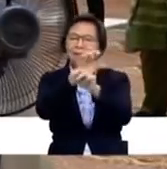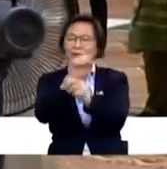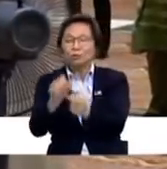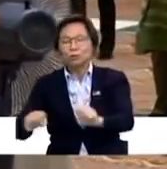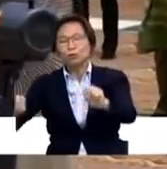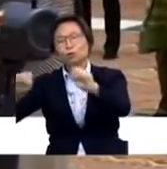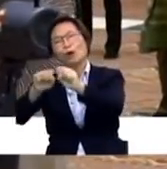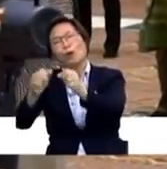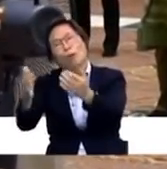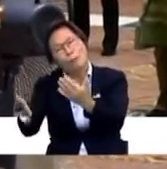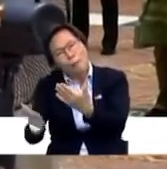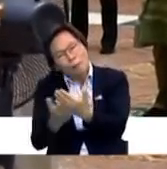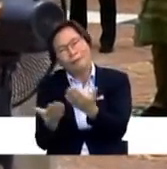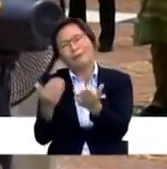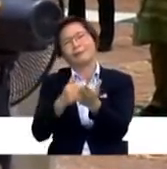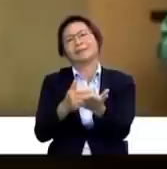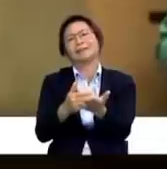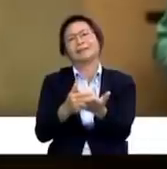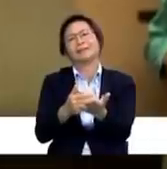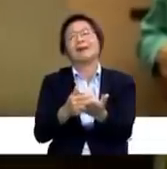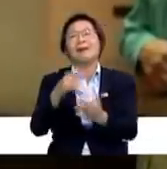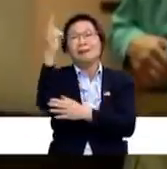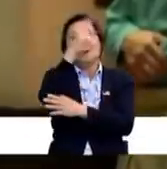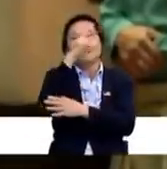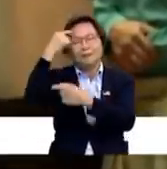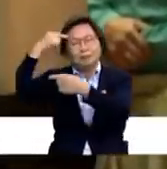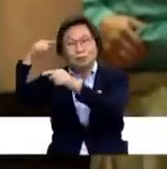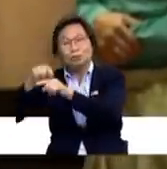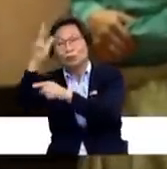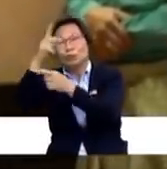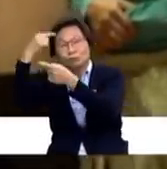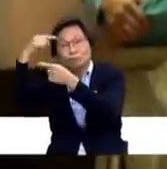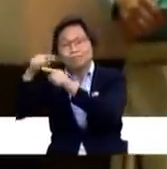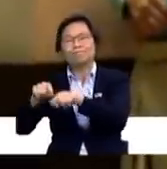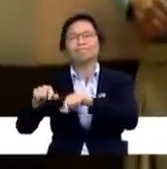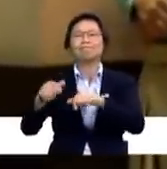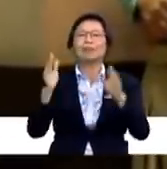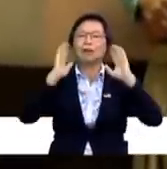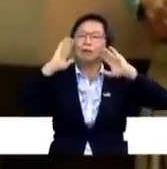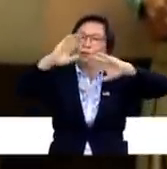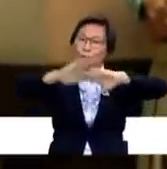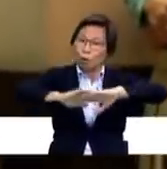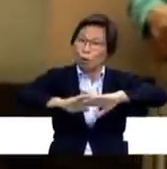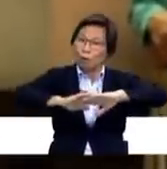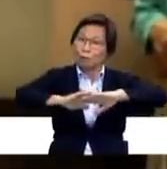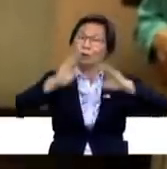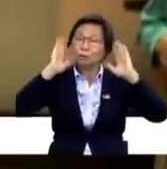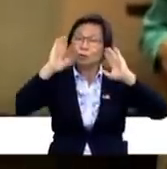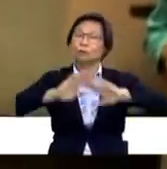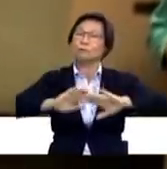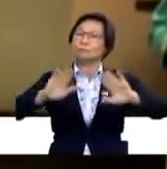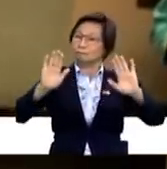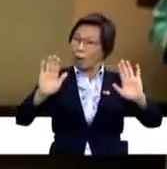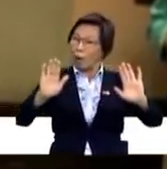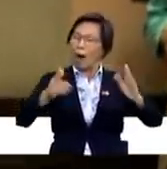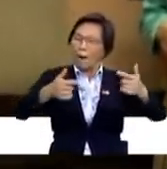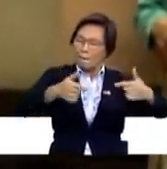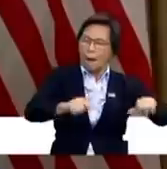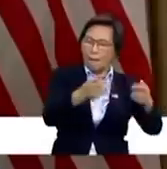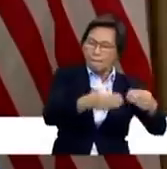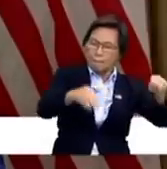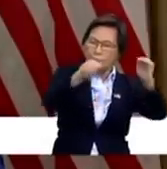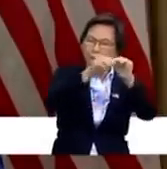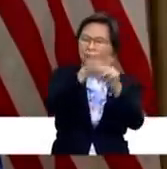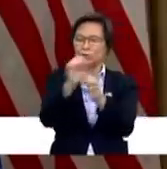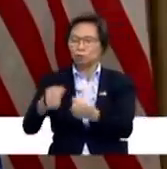Surau subuhnya itu kerajaan bersetuju supaya activities salat saja dibenarkan di mesjid